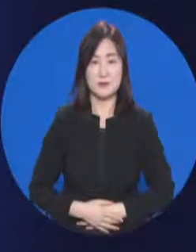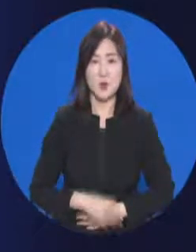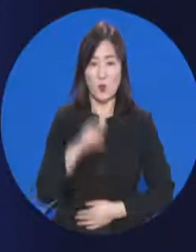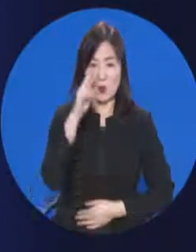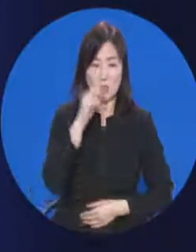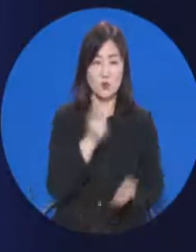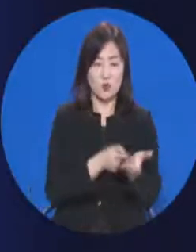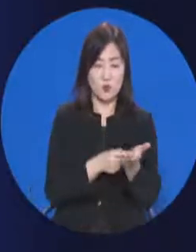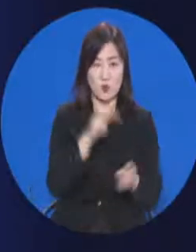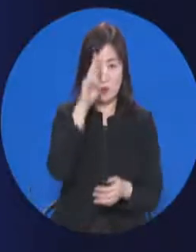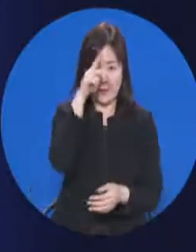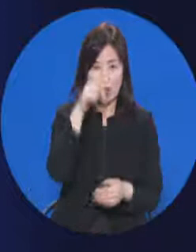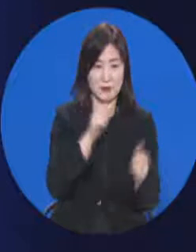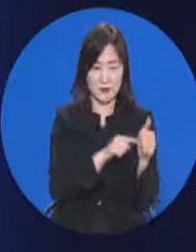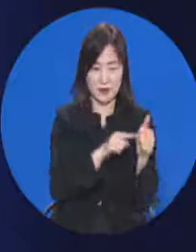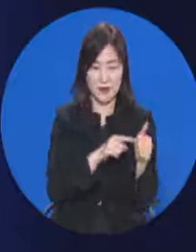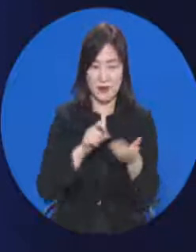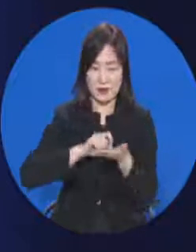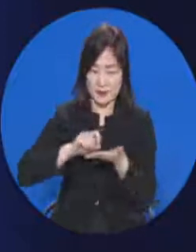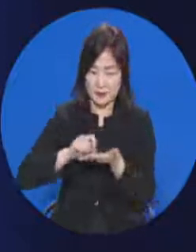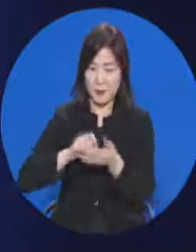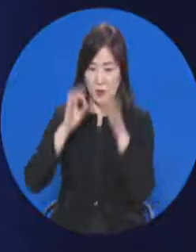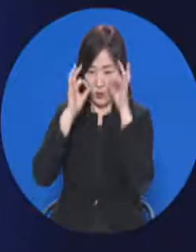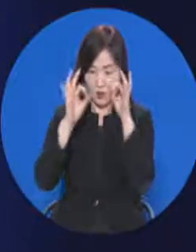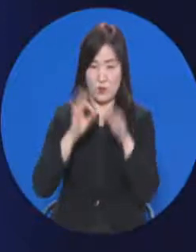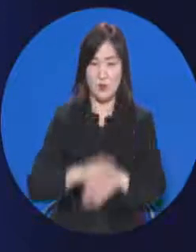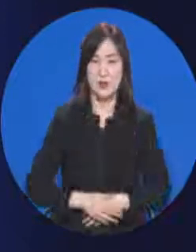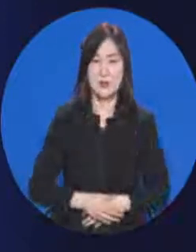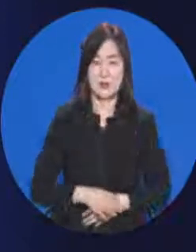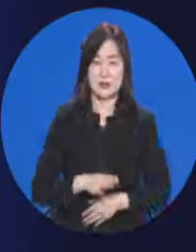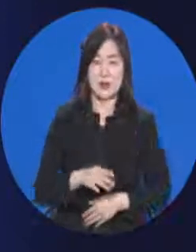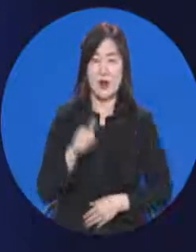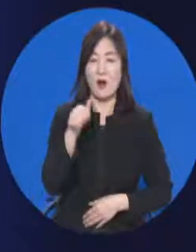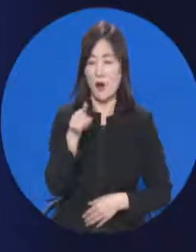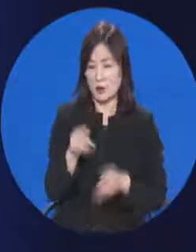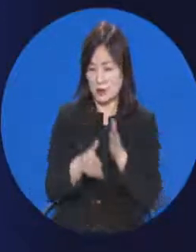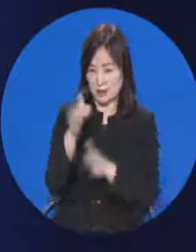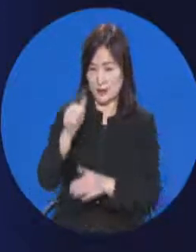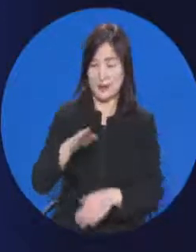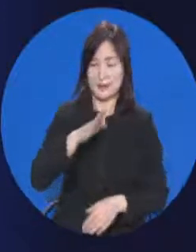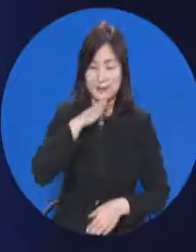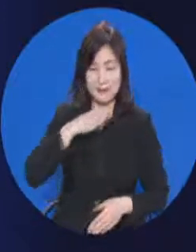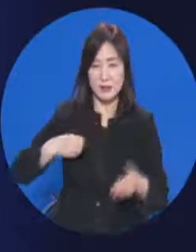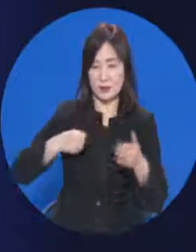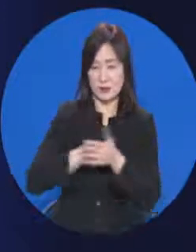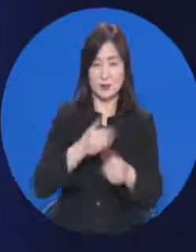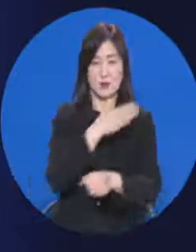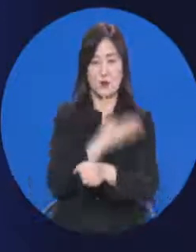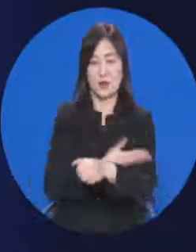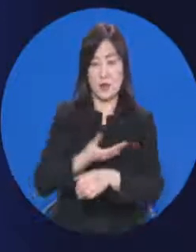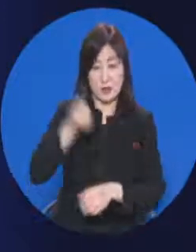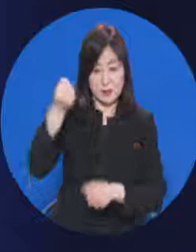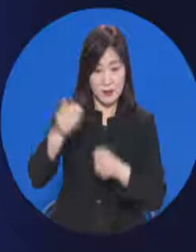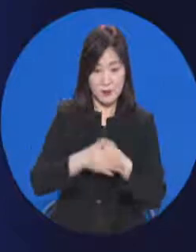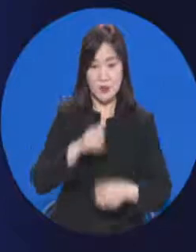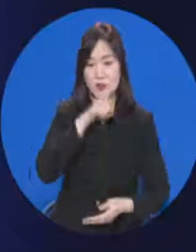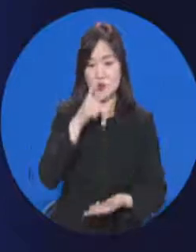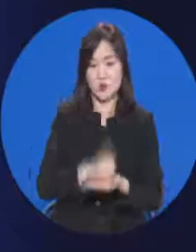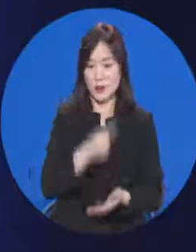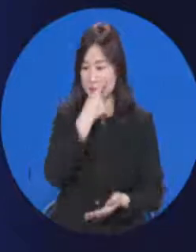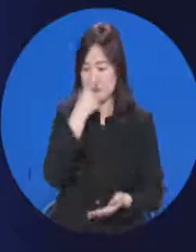당시 쓴 메모를 토대로 봤을 때는 허 시장이 실질적인 결정자였던 것으로 보인다며 범죄 혐의가